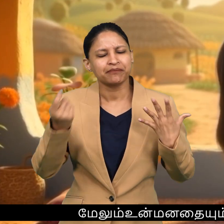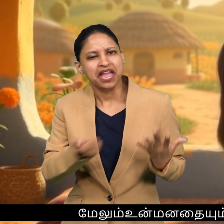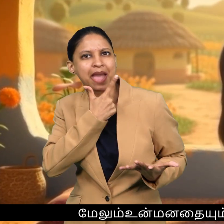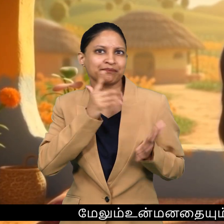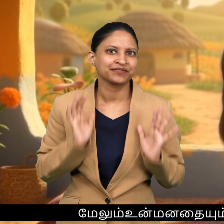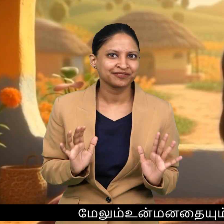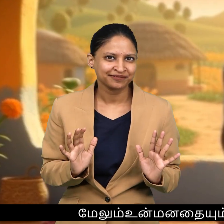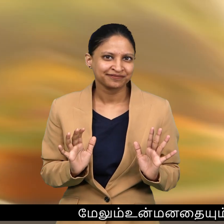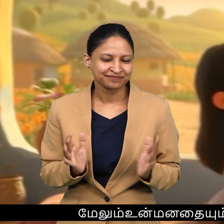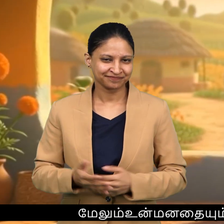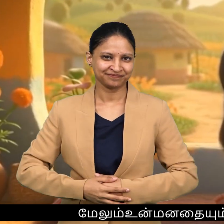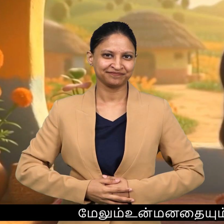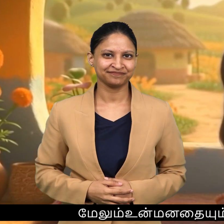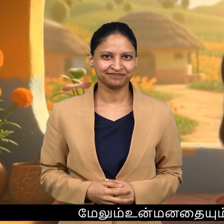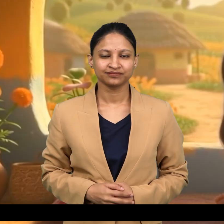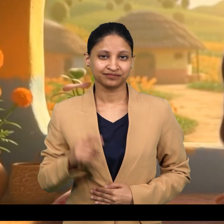வைத்திருக்கும்.